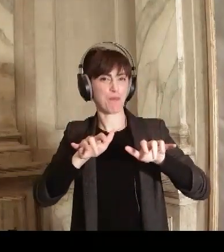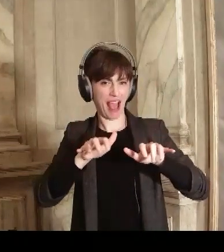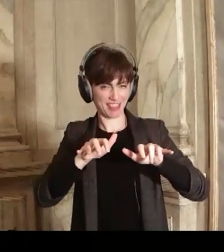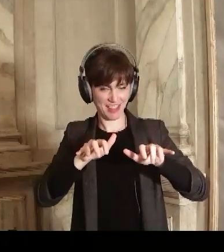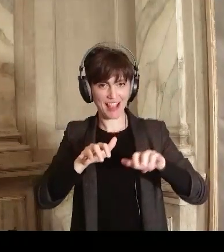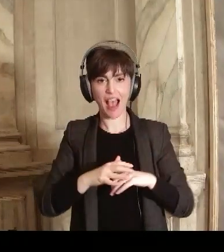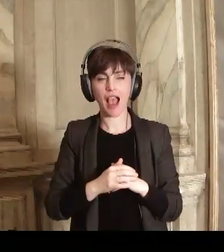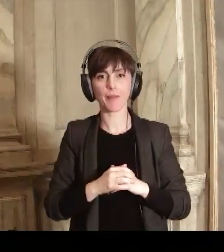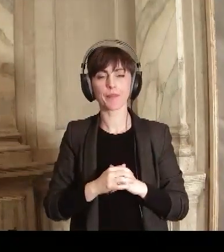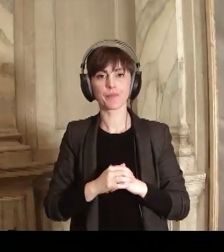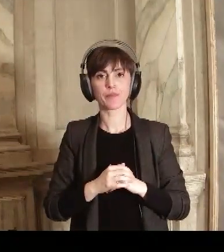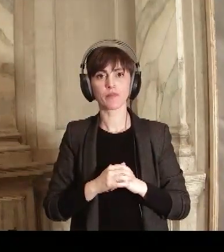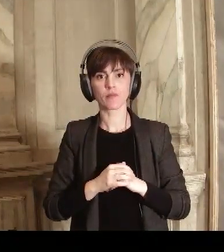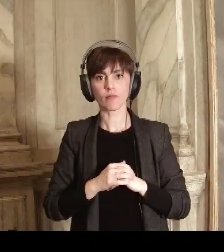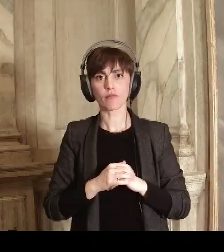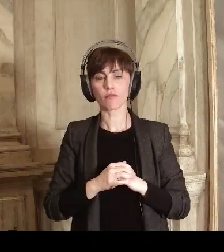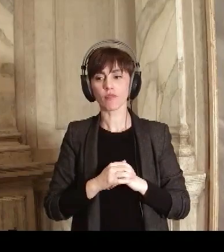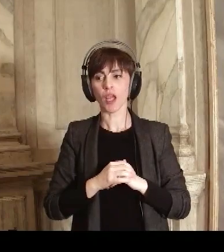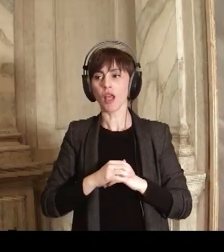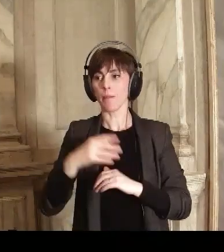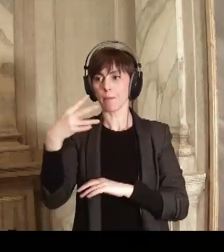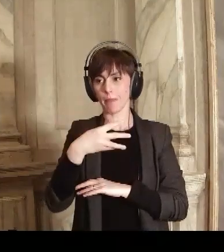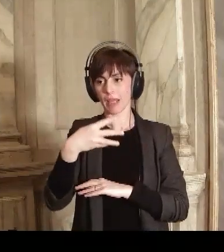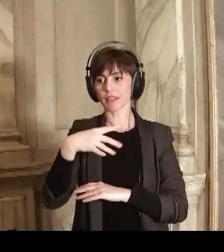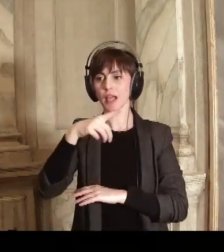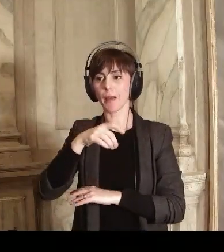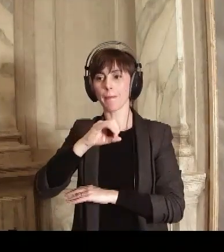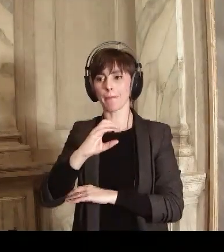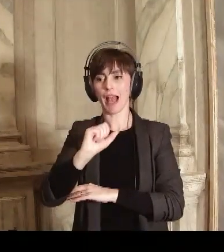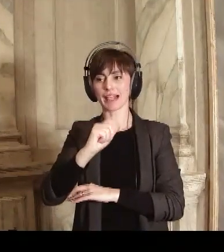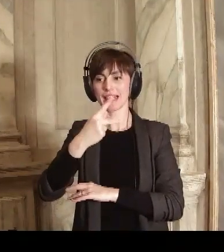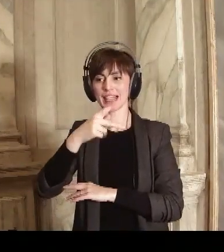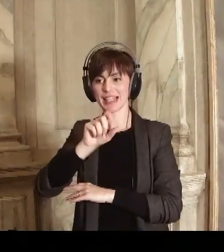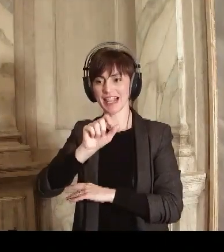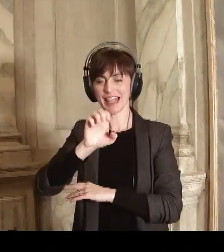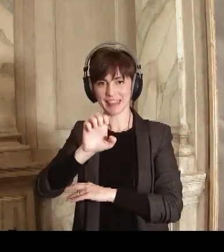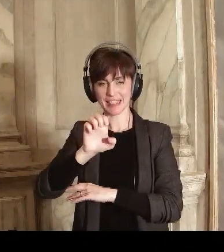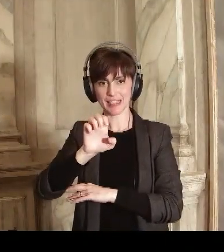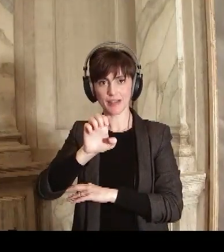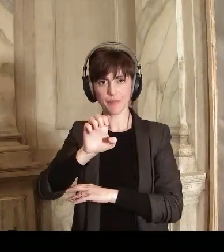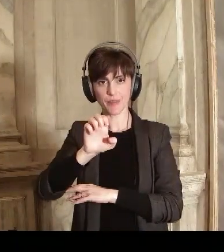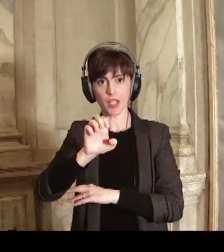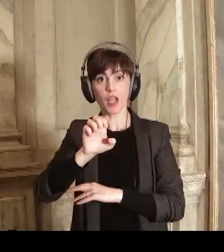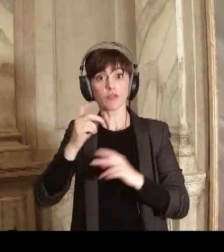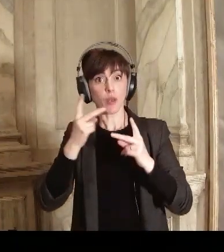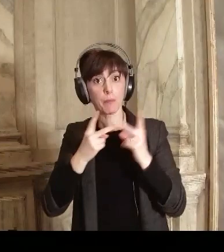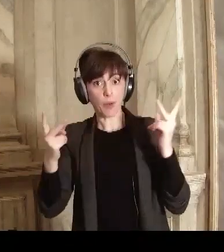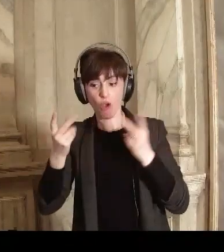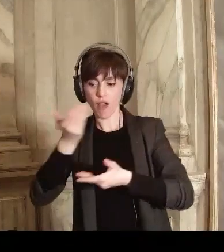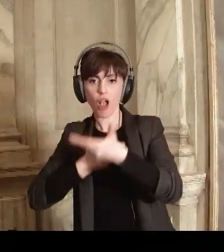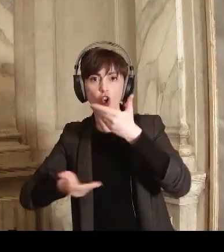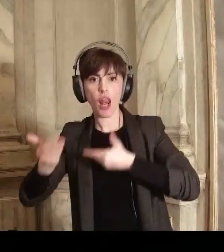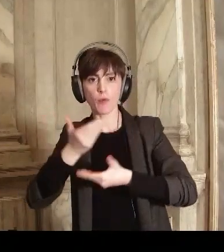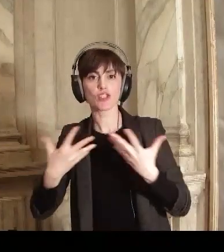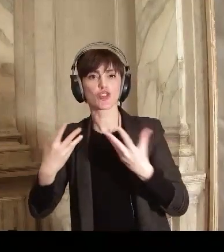prima assoluta di Knock per elettronica e percussioni con il collettivo Oder, formato da Miller Packett con Irvin.